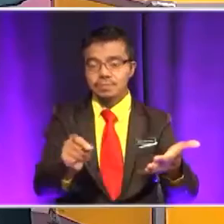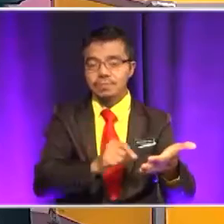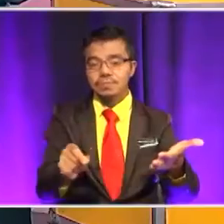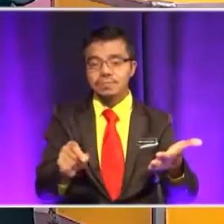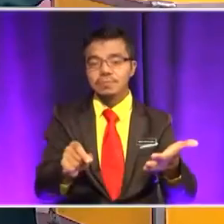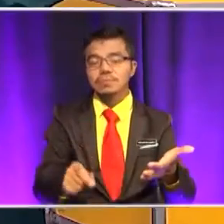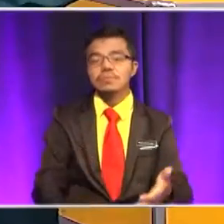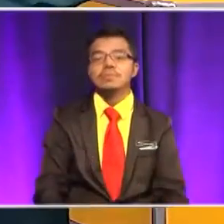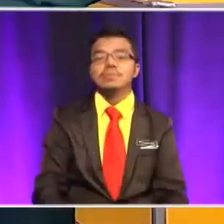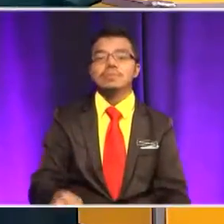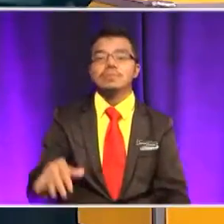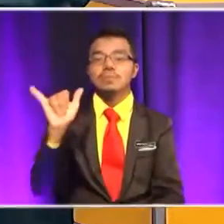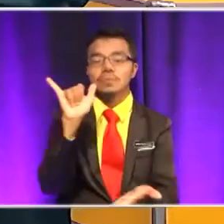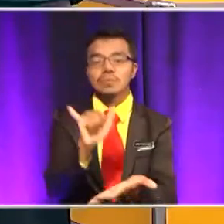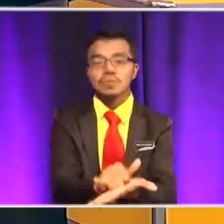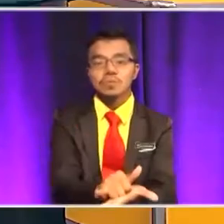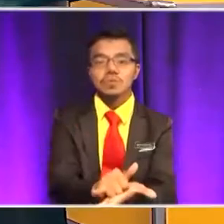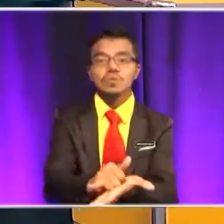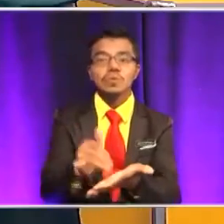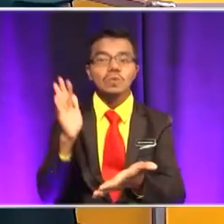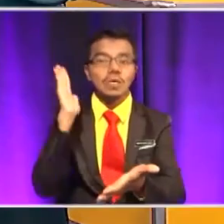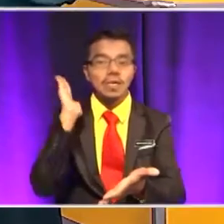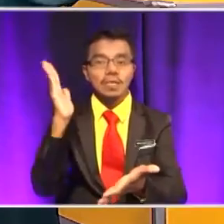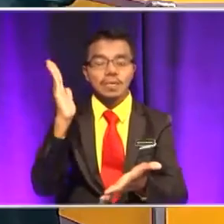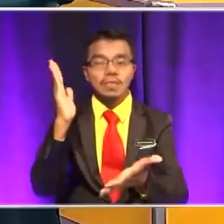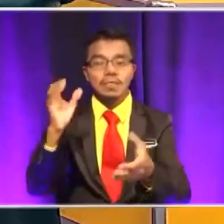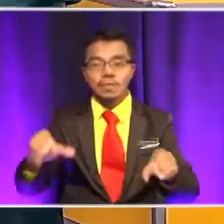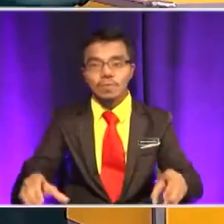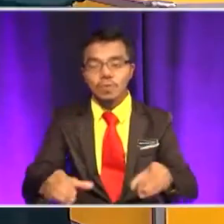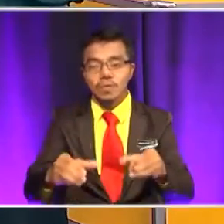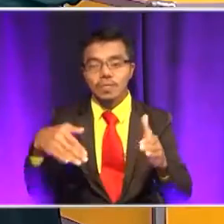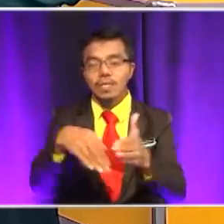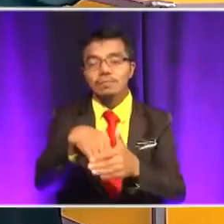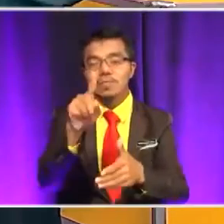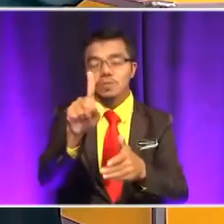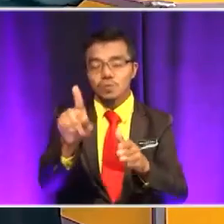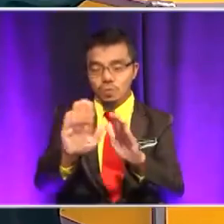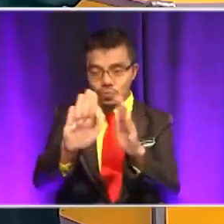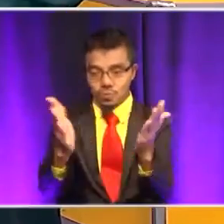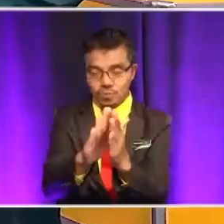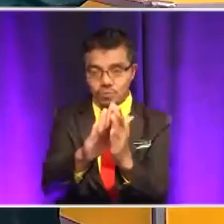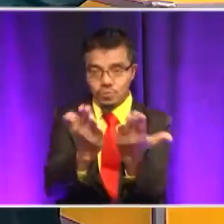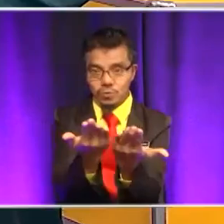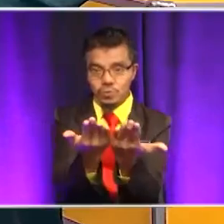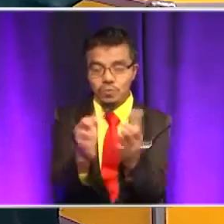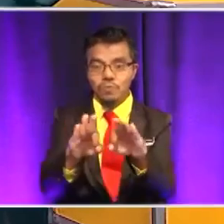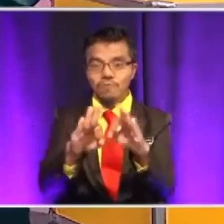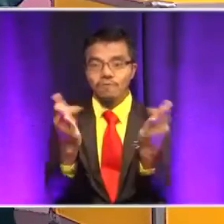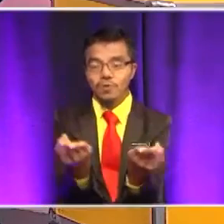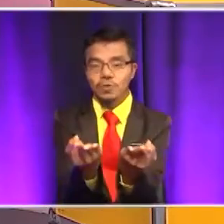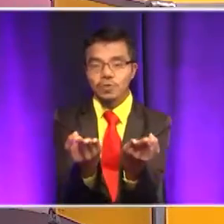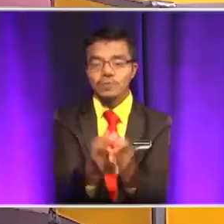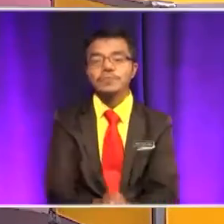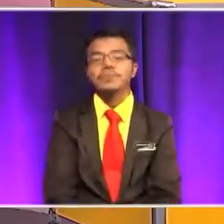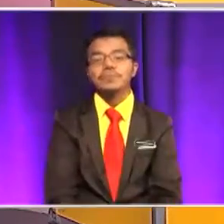pengujian serta nama bayi kami dalam satu dokumentasi ataupun satu folio lah orang ganteng paling mudah folio nah kemudian dihanta kepada